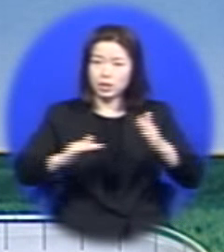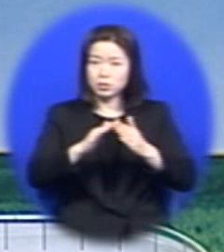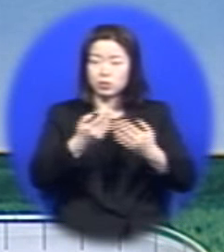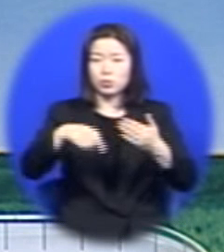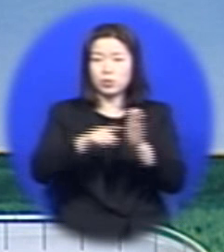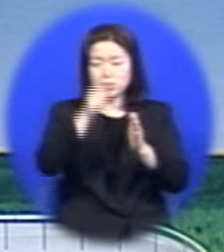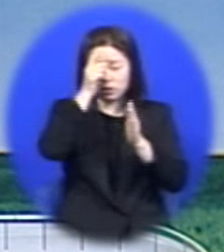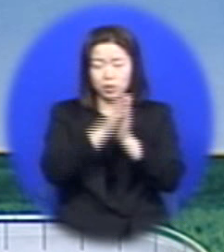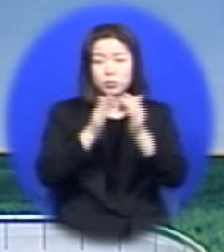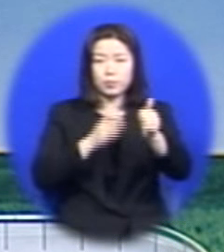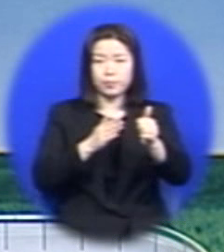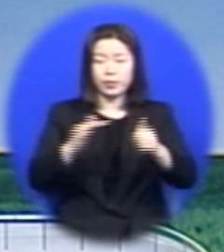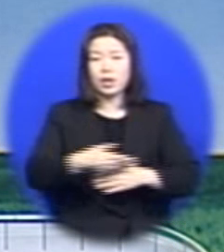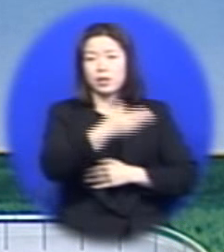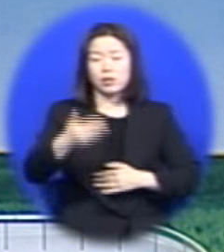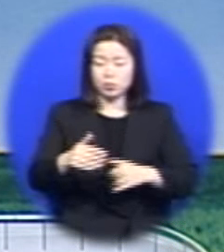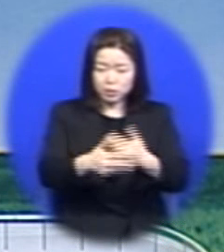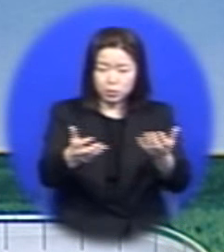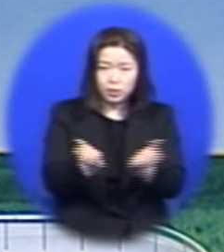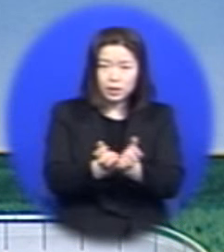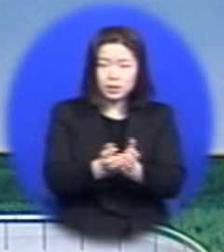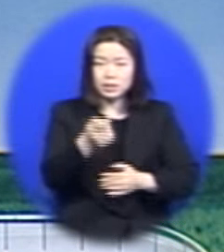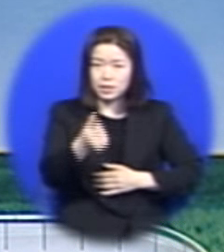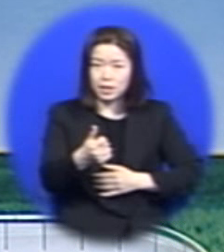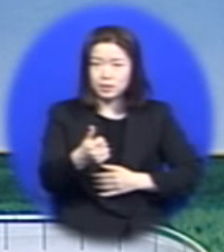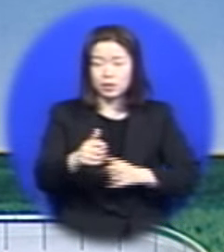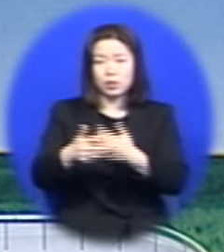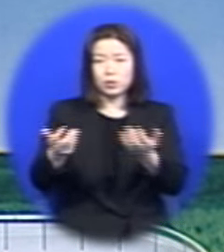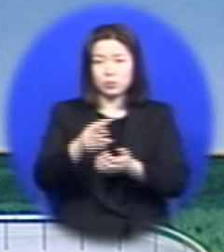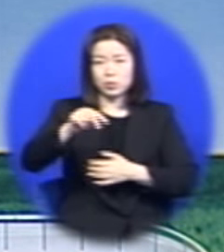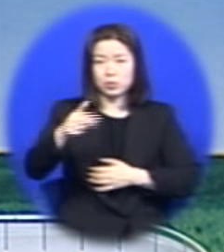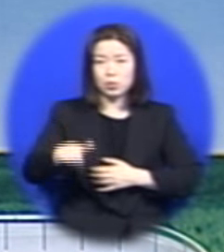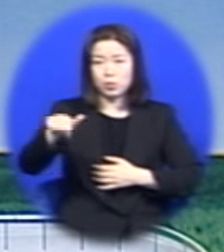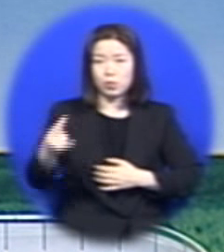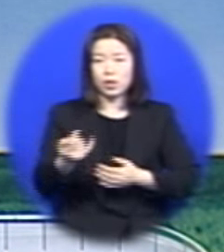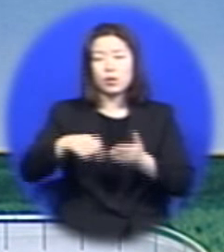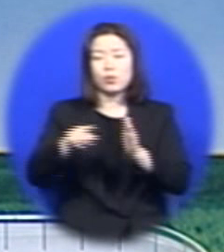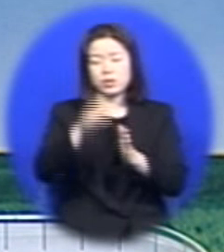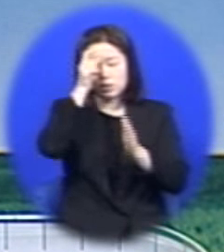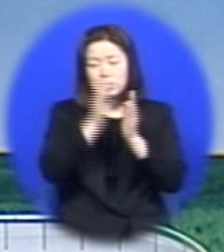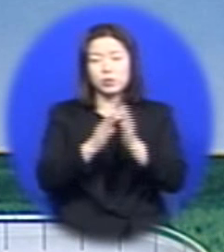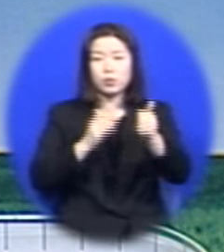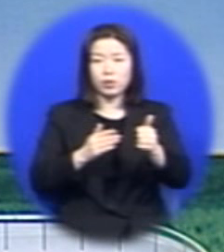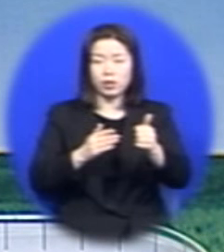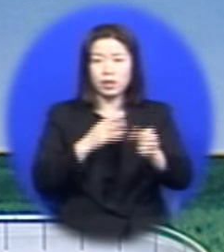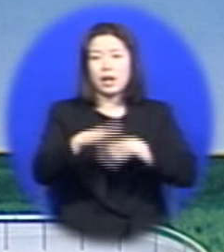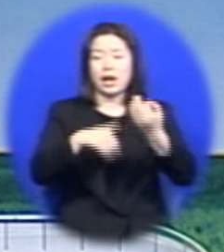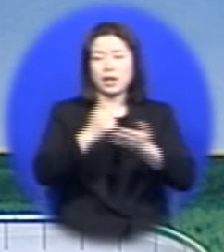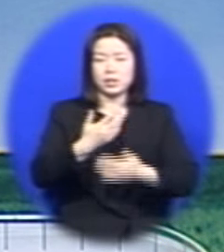기도하세요. 그리고 여러분이 속해 있는 작은 교회 공동체를 위해서 기도하세요. 하나님, 제가 주님 안에